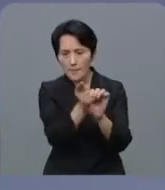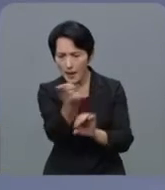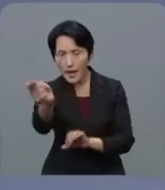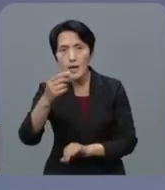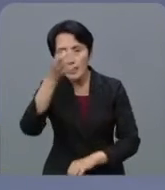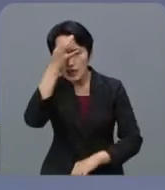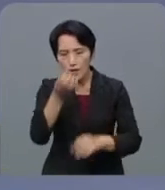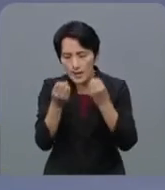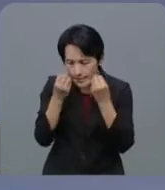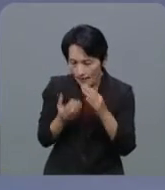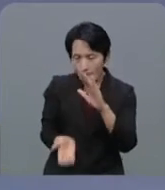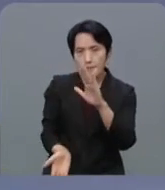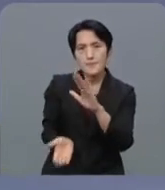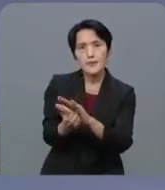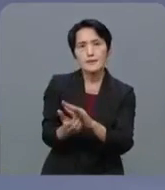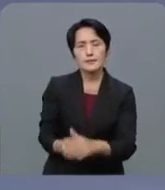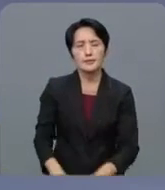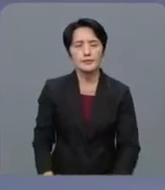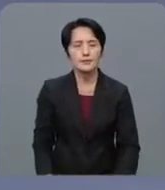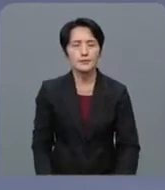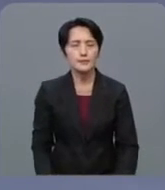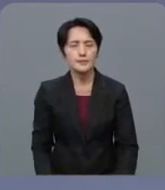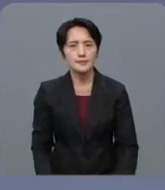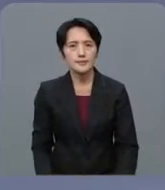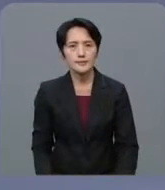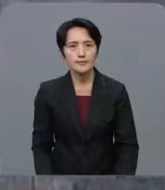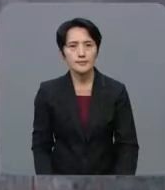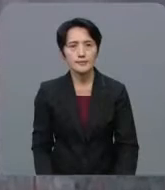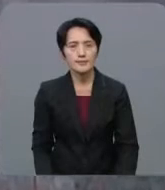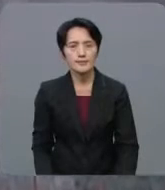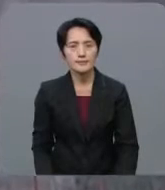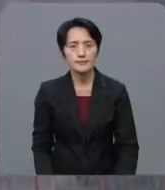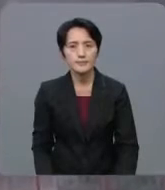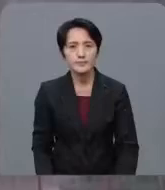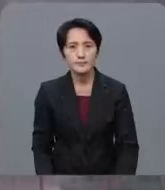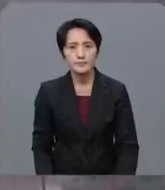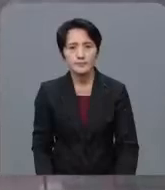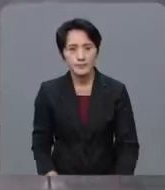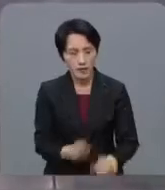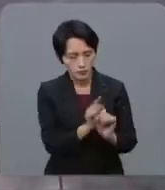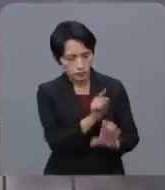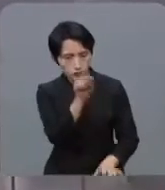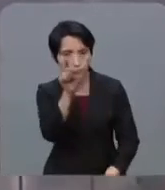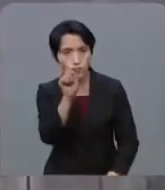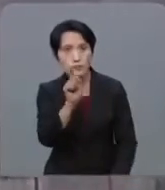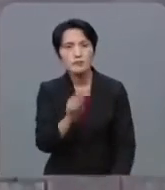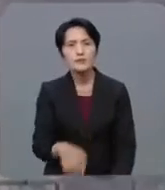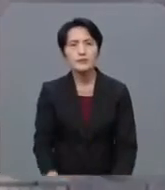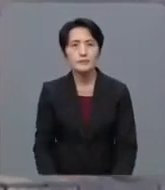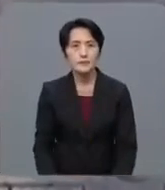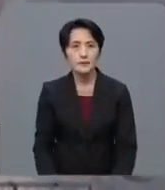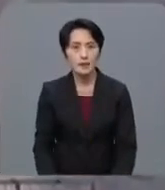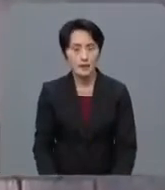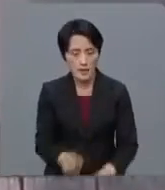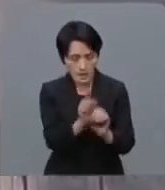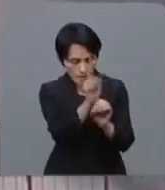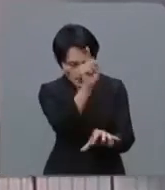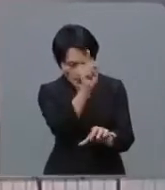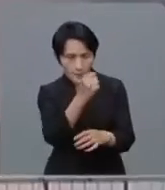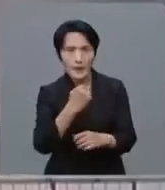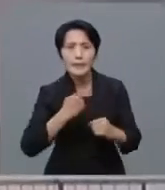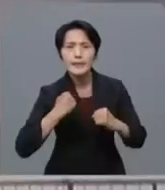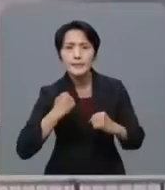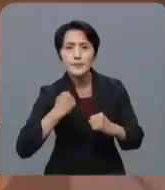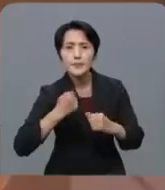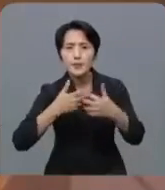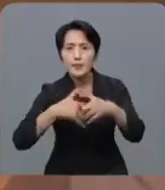性能、安全性和高超音速弹头的制导技术、飞行特点等技术指标，尤其是确认了首次